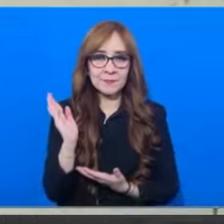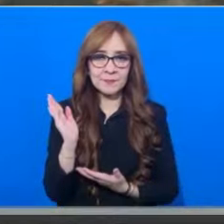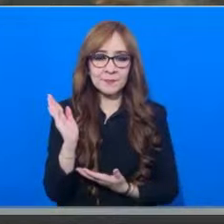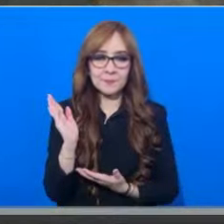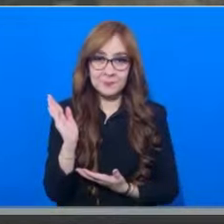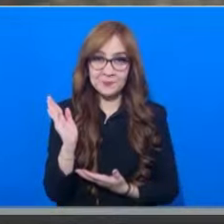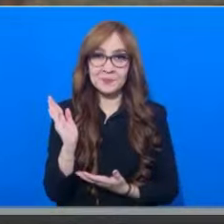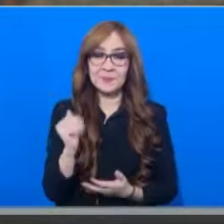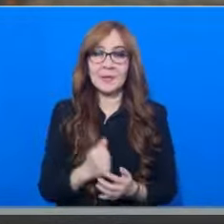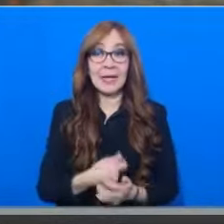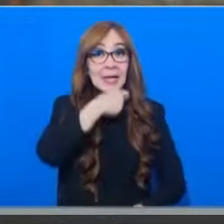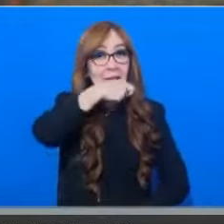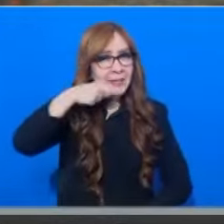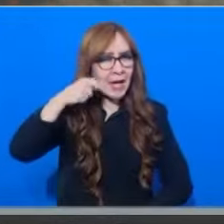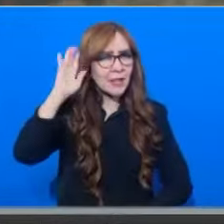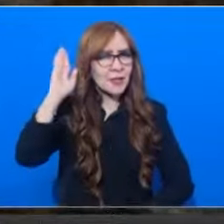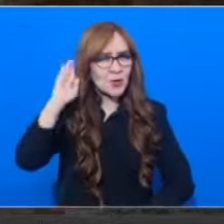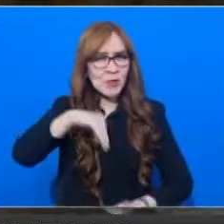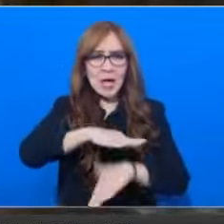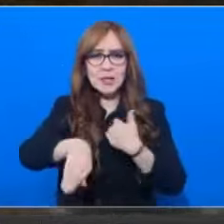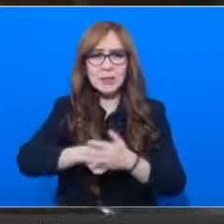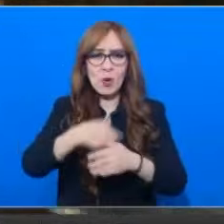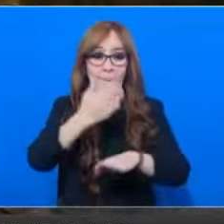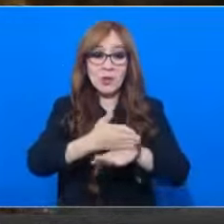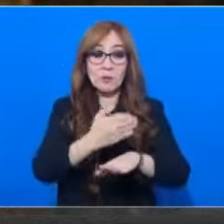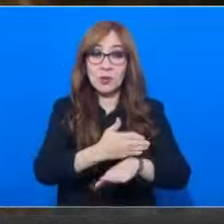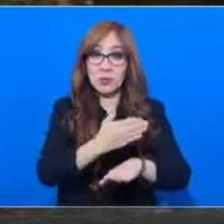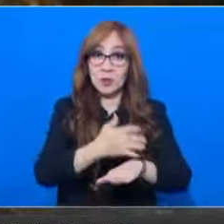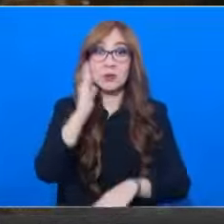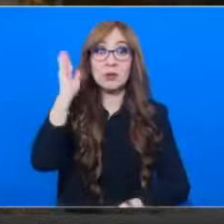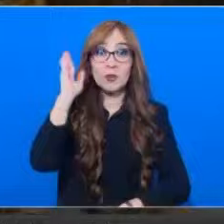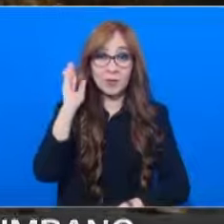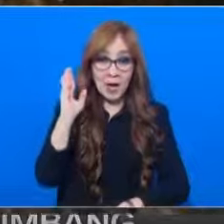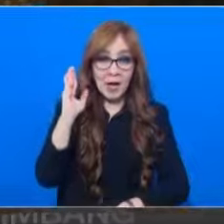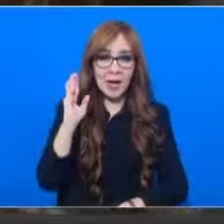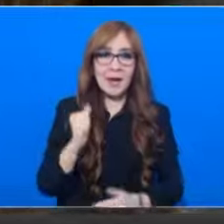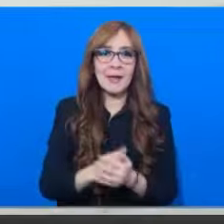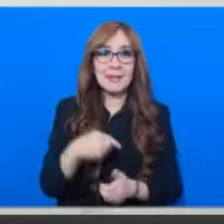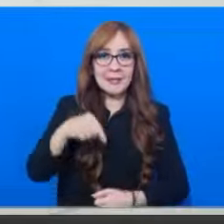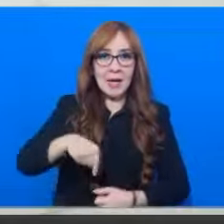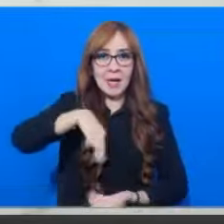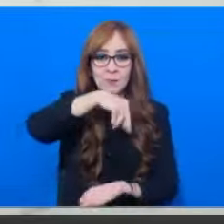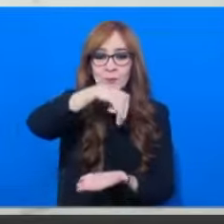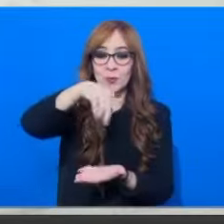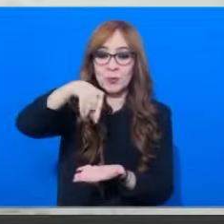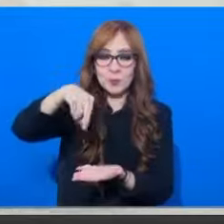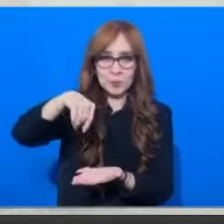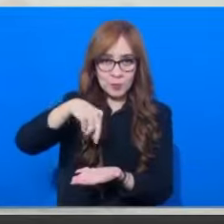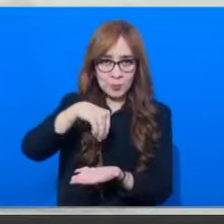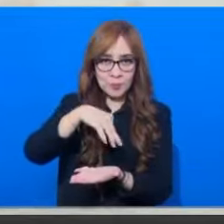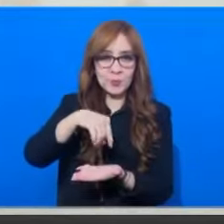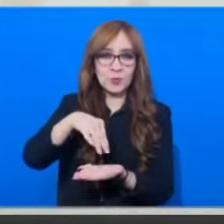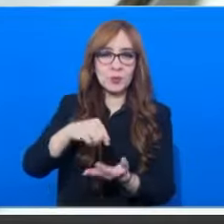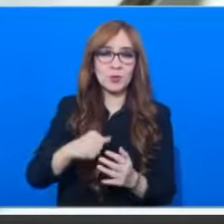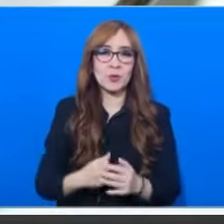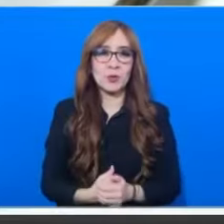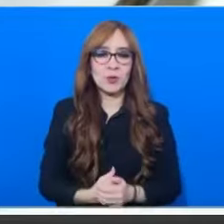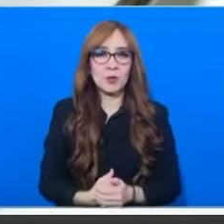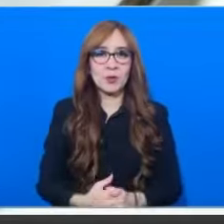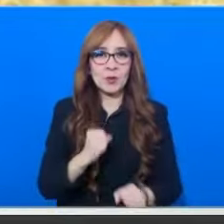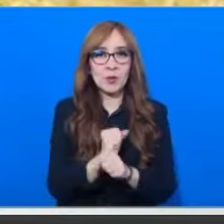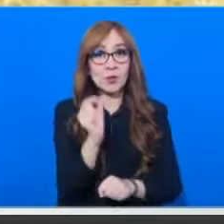Nah, daging sapi sudah seluruhnya terpotong. Proses berikutnya adalah pemberian bumbu atau marinasi. Bumbu marinasi terdiri atas gula